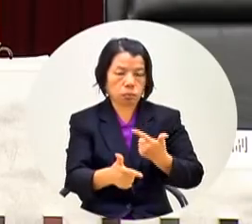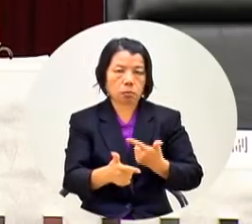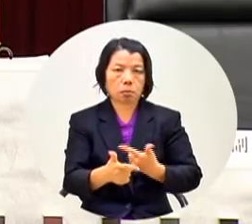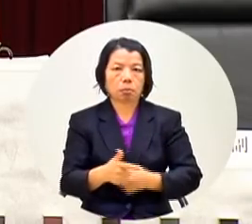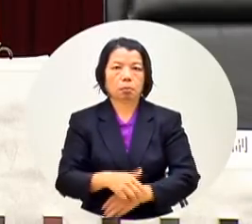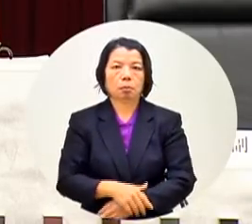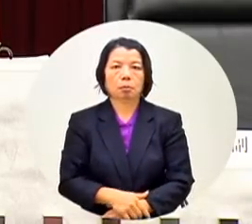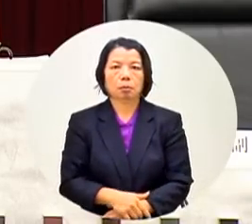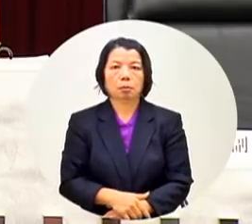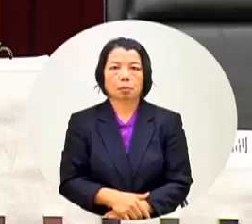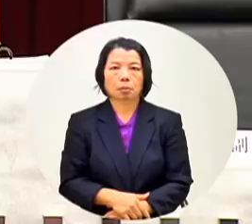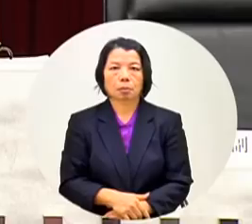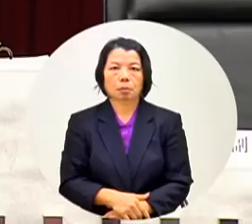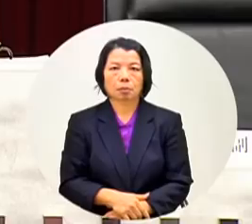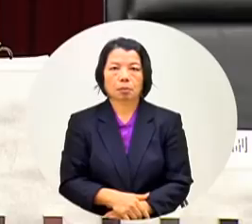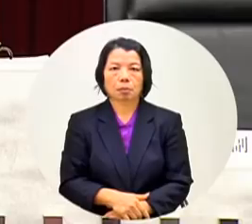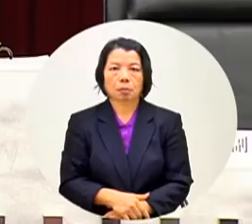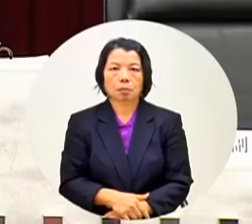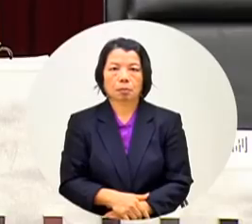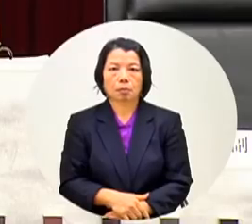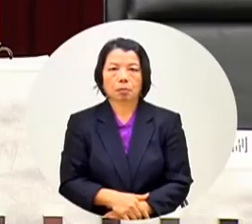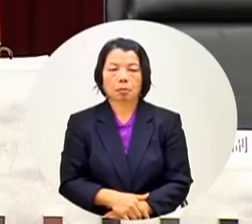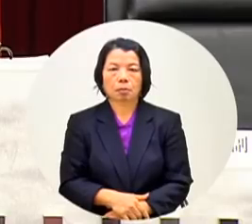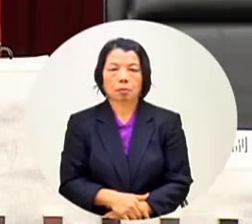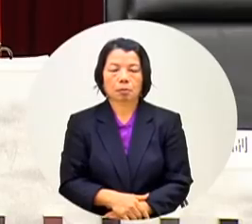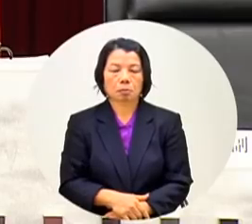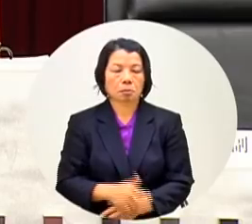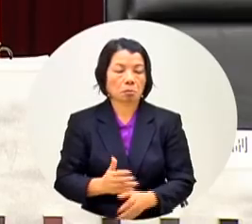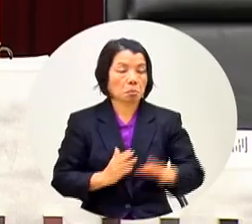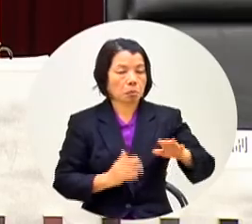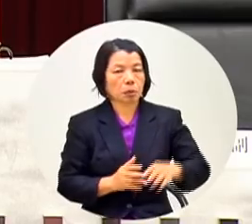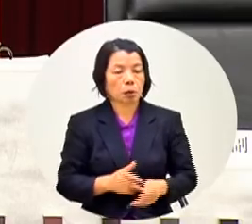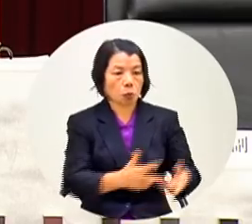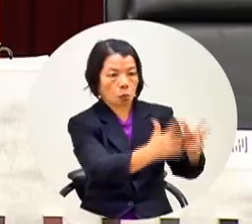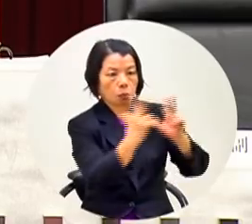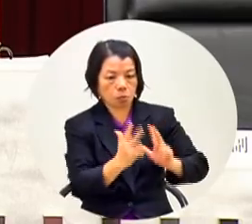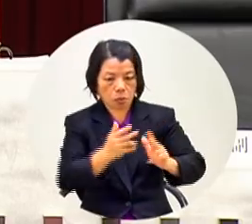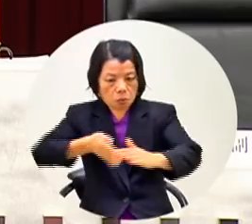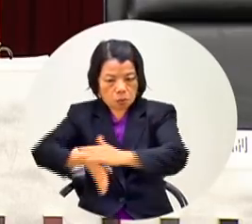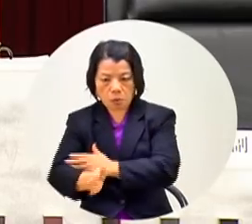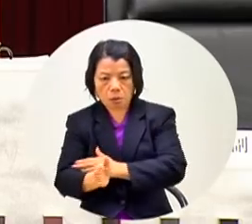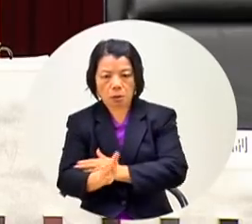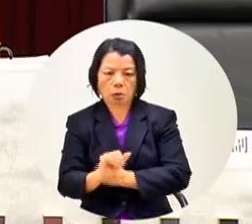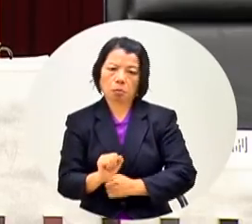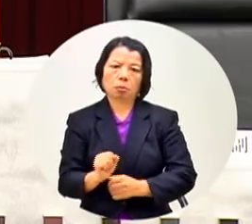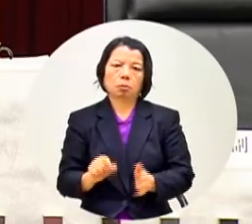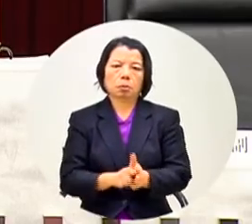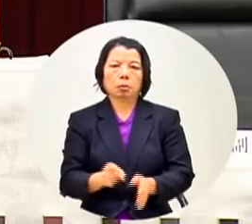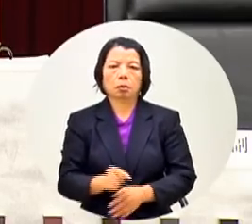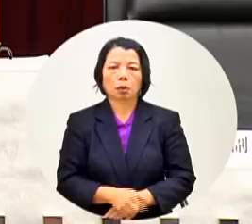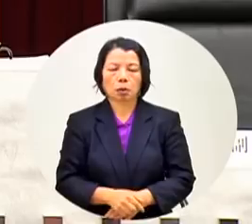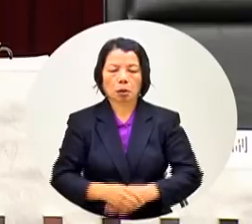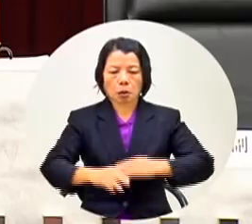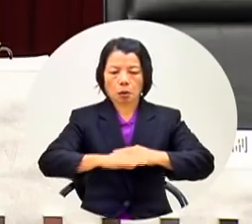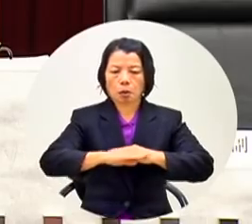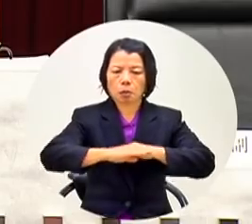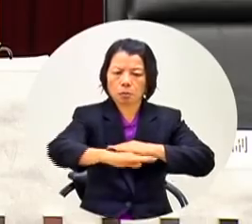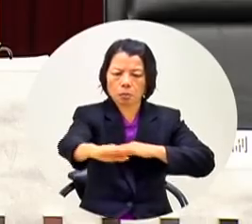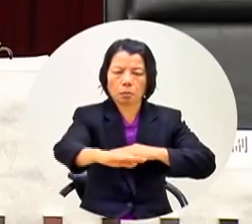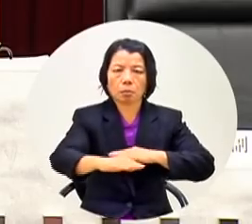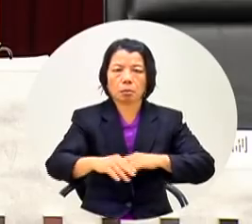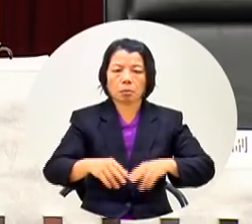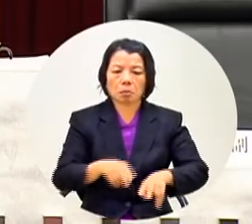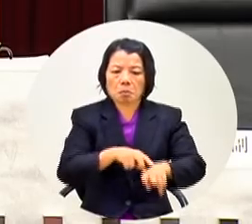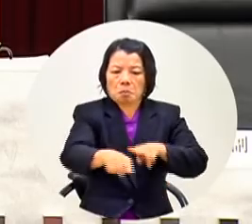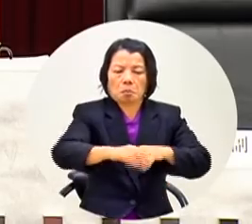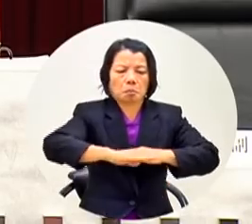高架也袂使，地下也袂使，因为太重本。啊，你平面也无可能嘛，大顺迄站是绝对无可能的。啊，那装人